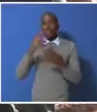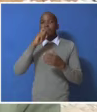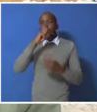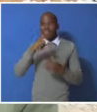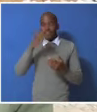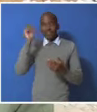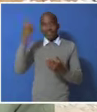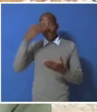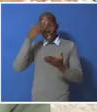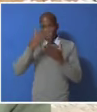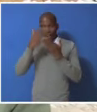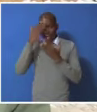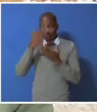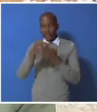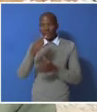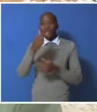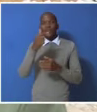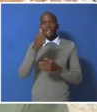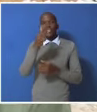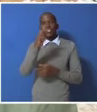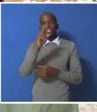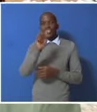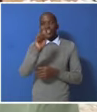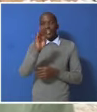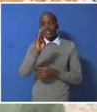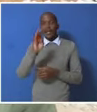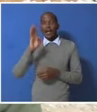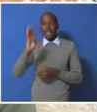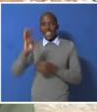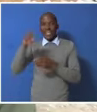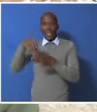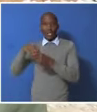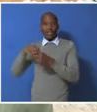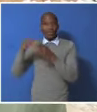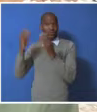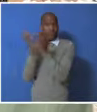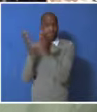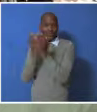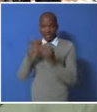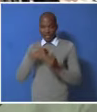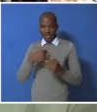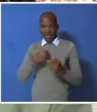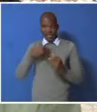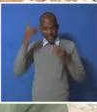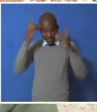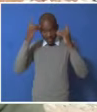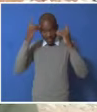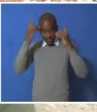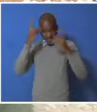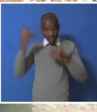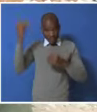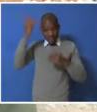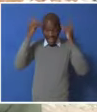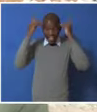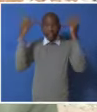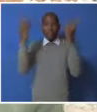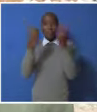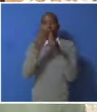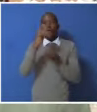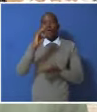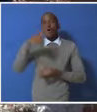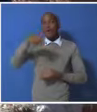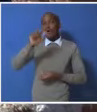hela mo brick lane so ya no ga re na ke dirile diploma in building and civil engineering mme go di